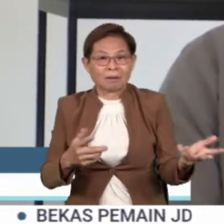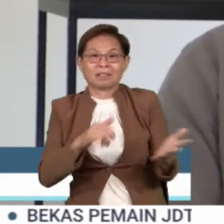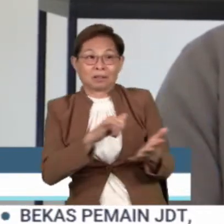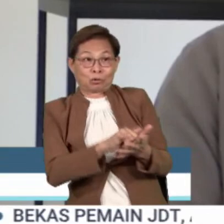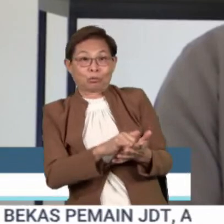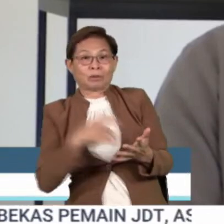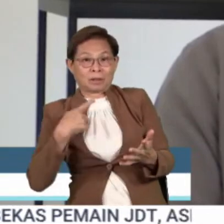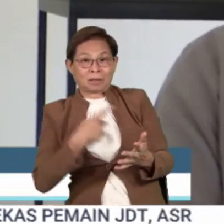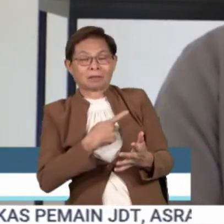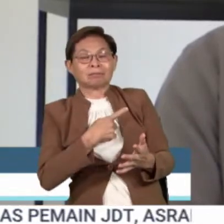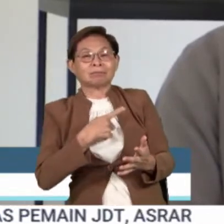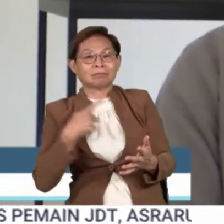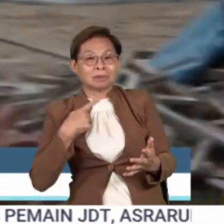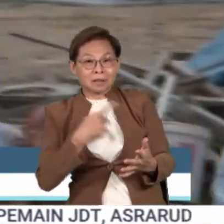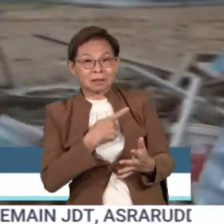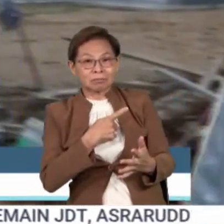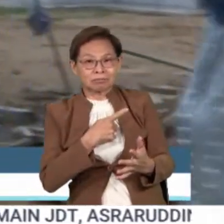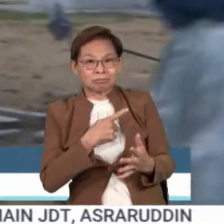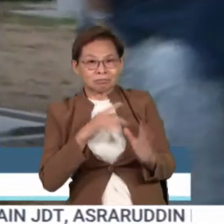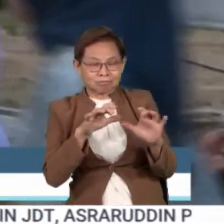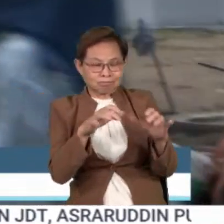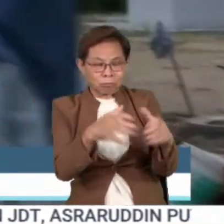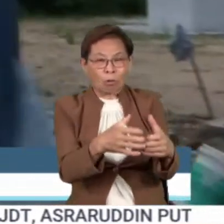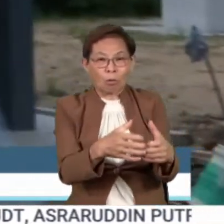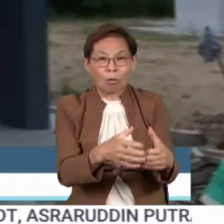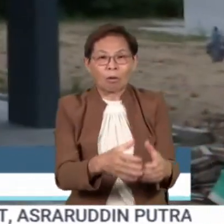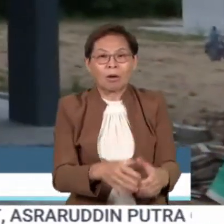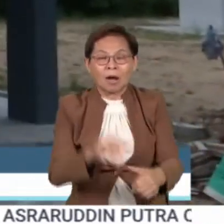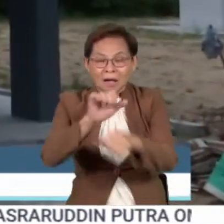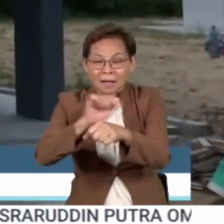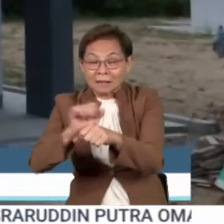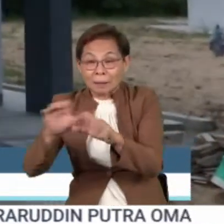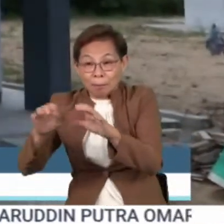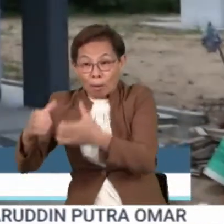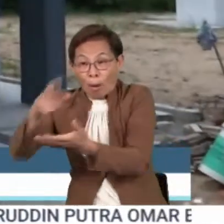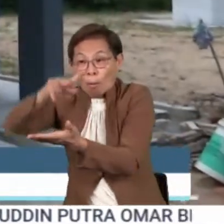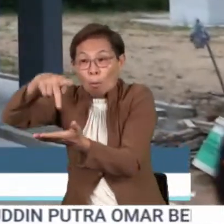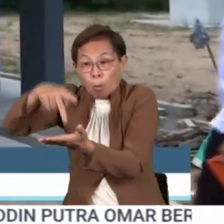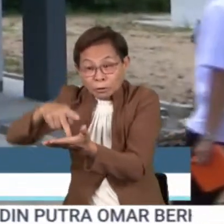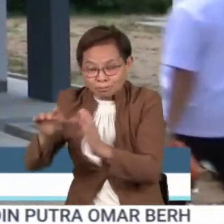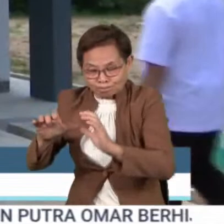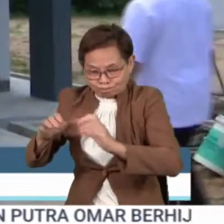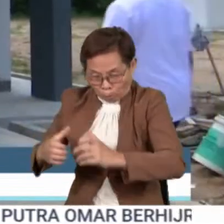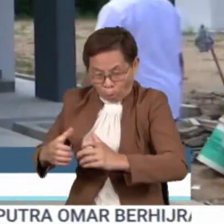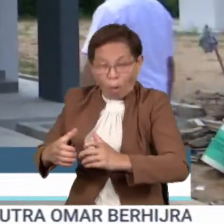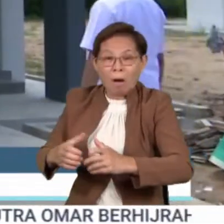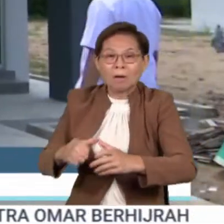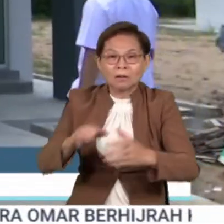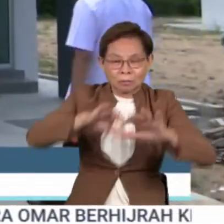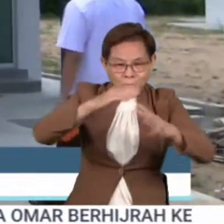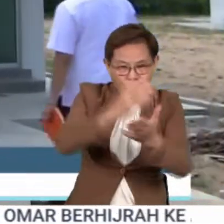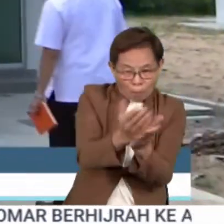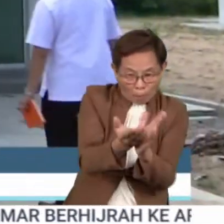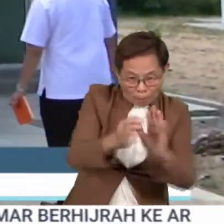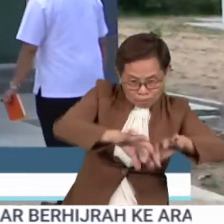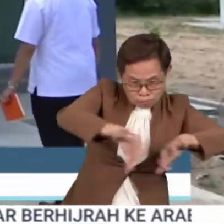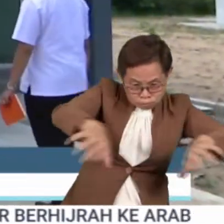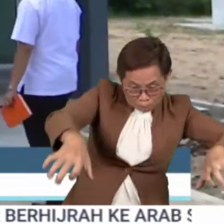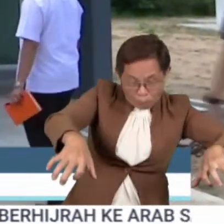dapat berkumpulan selain transforma pecahan pertama